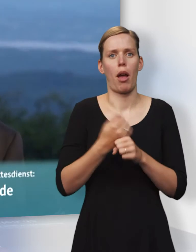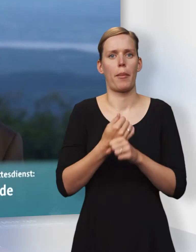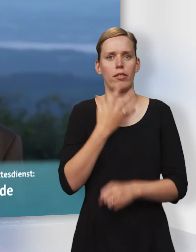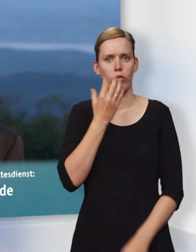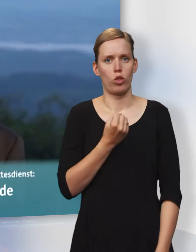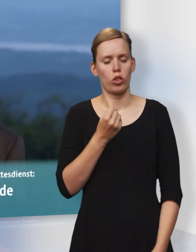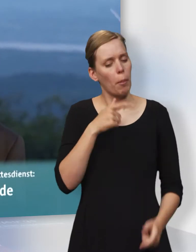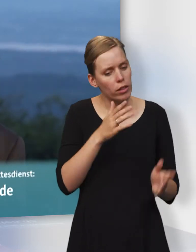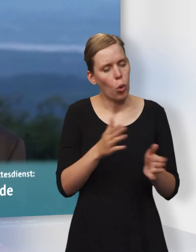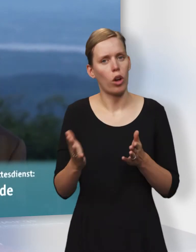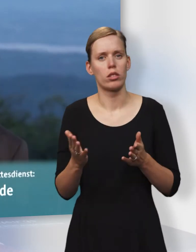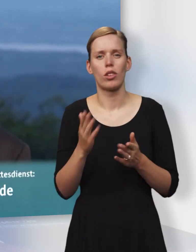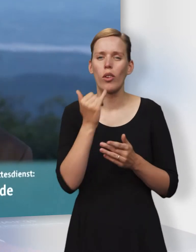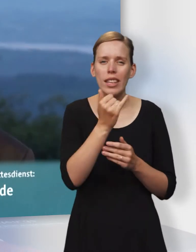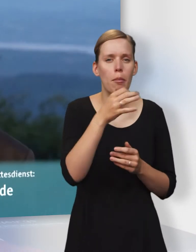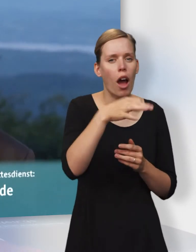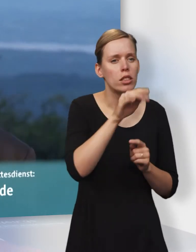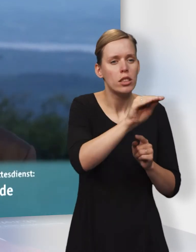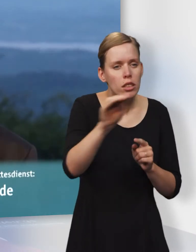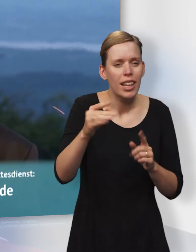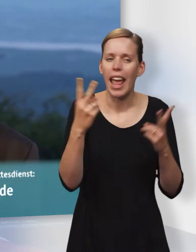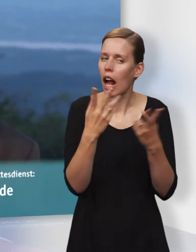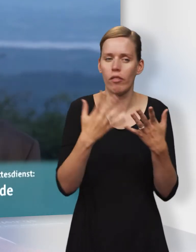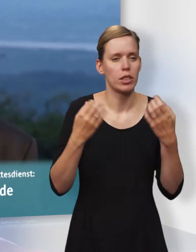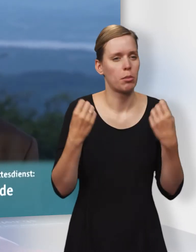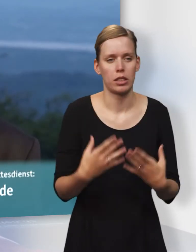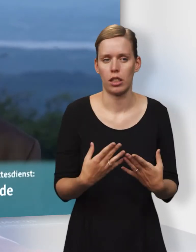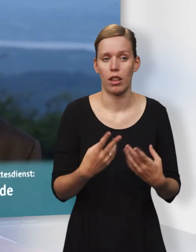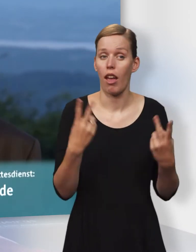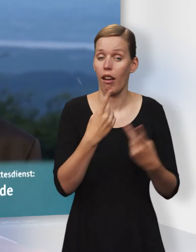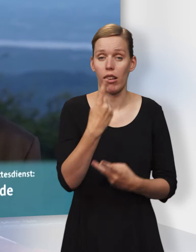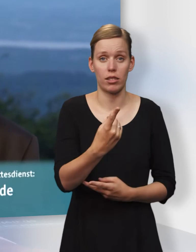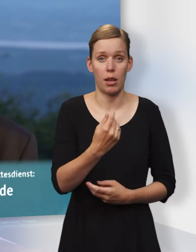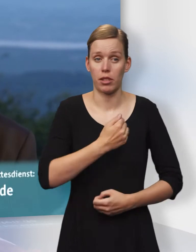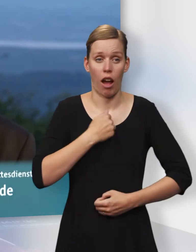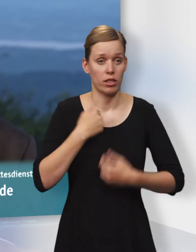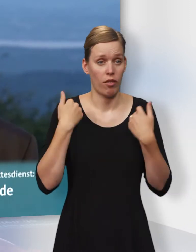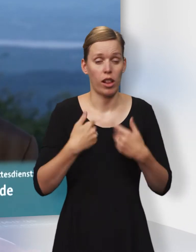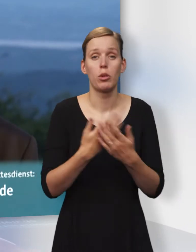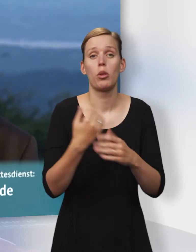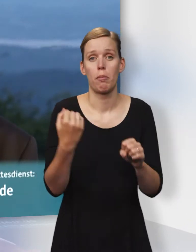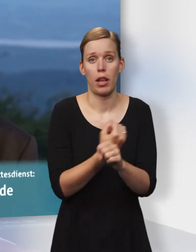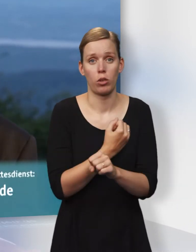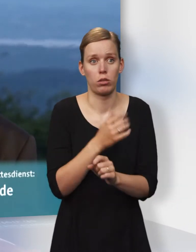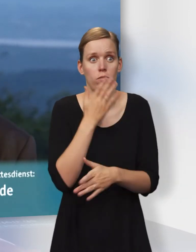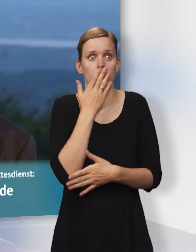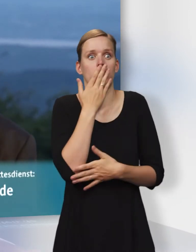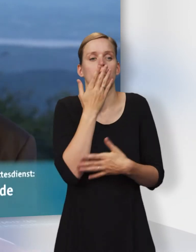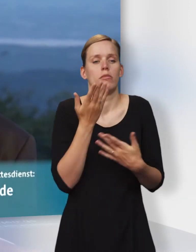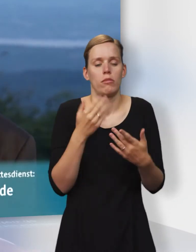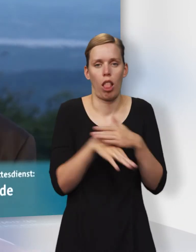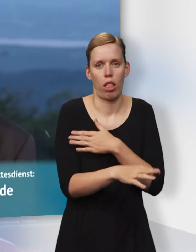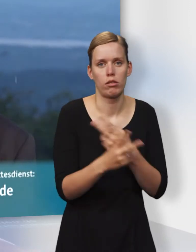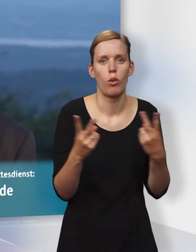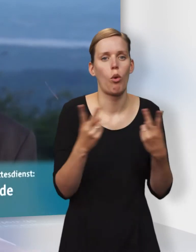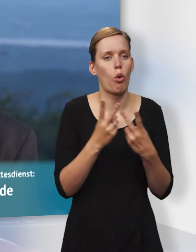liegt daran, jedem Einzelnen zu versichern, egal was war, egal wie feige du, Petrus, dich verhalten hast, egal wie groß die